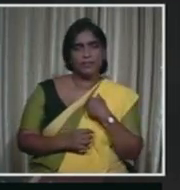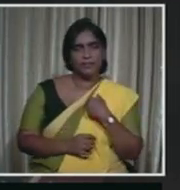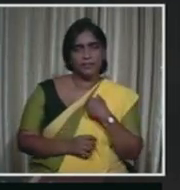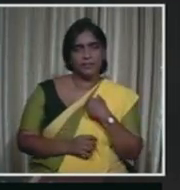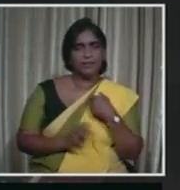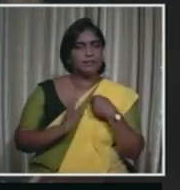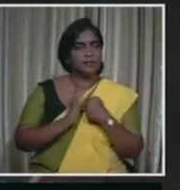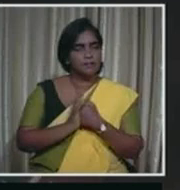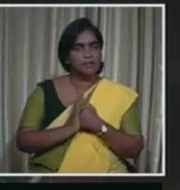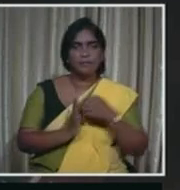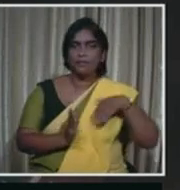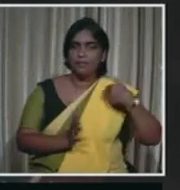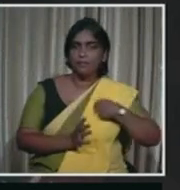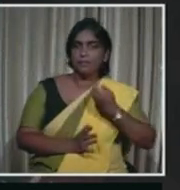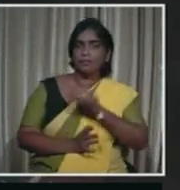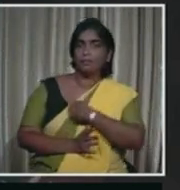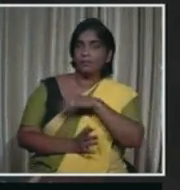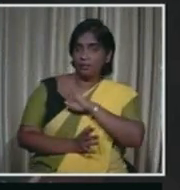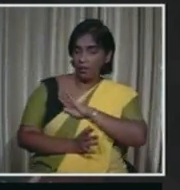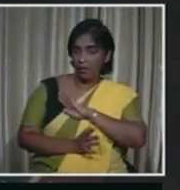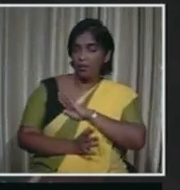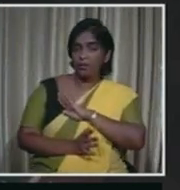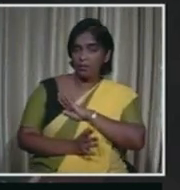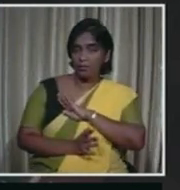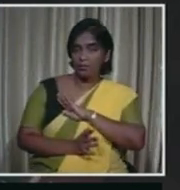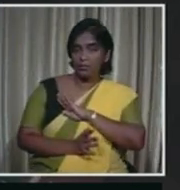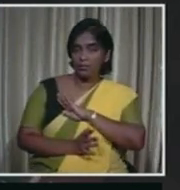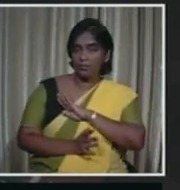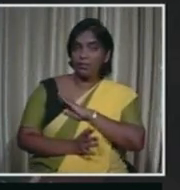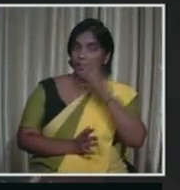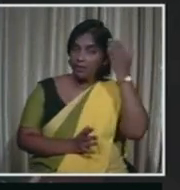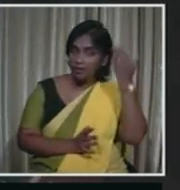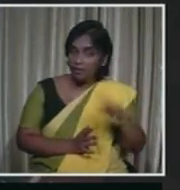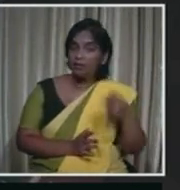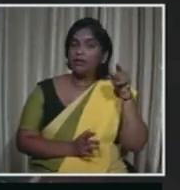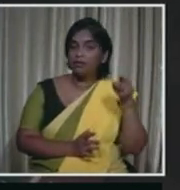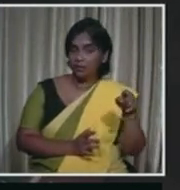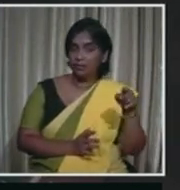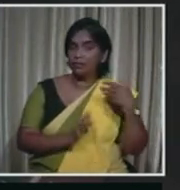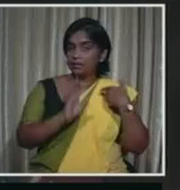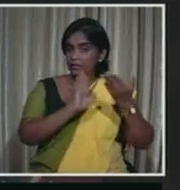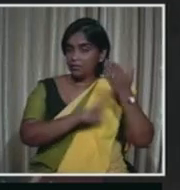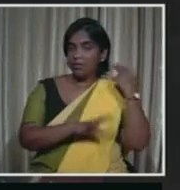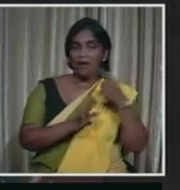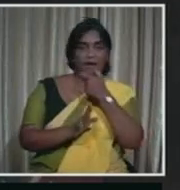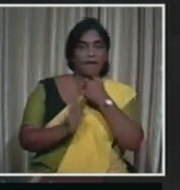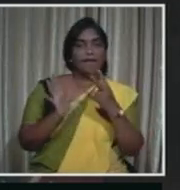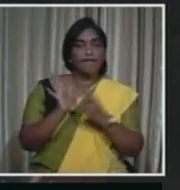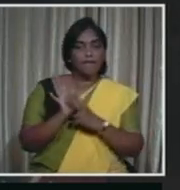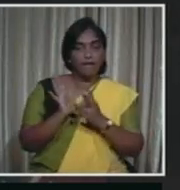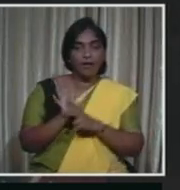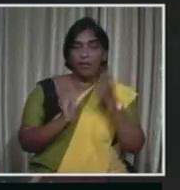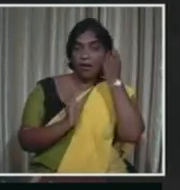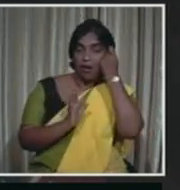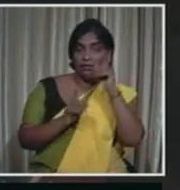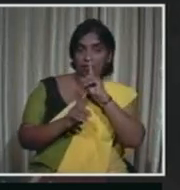අපේ ගෞරවනීය මහානායක ස්වාමීන් වහන්සේ නමකගේ අපවත් වීමක් තුළ එදා විමල් වීරවංශ මැතිතුමාගේ යෝජනාව